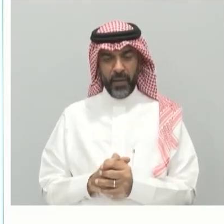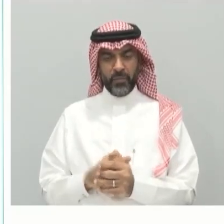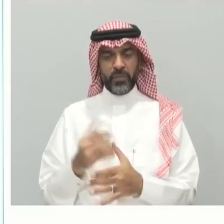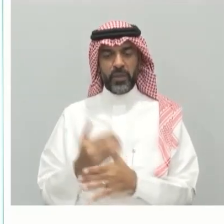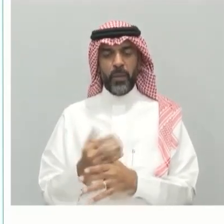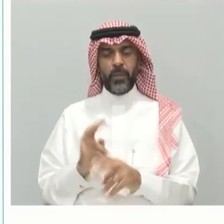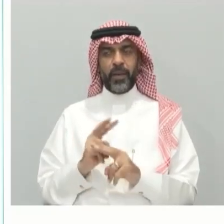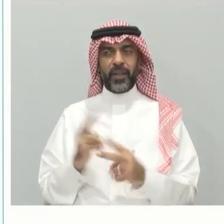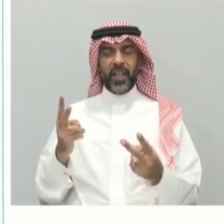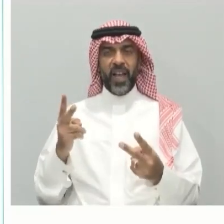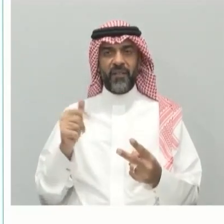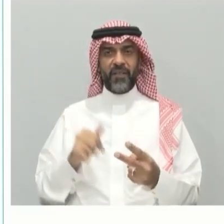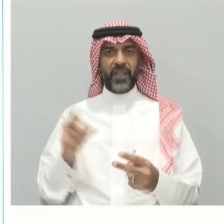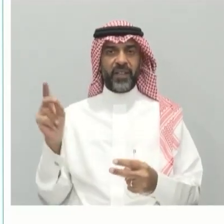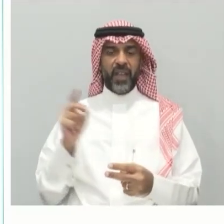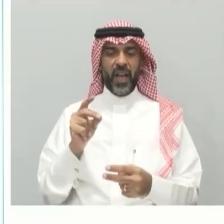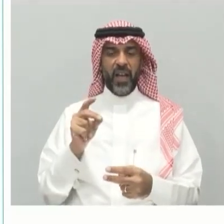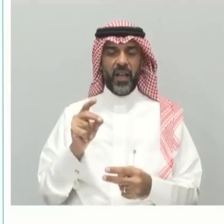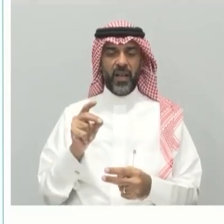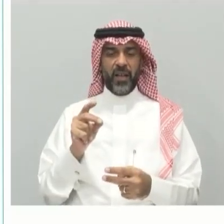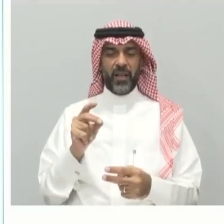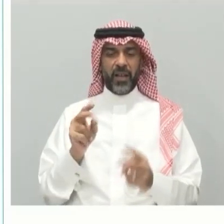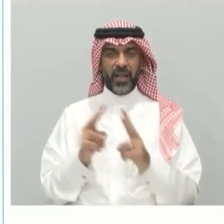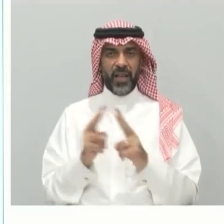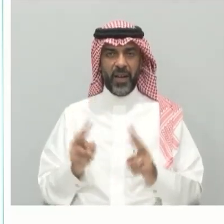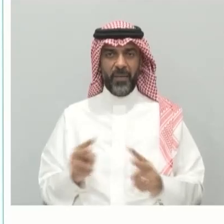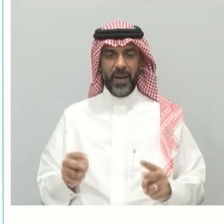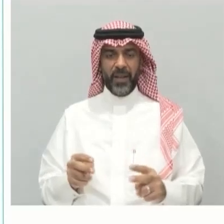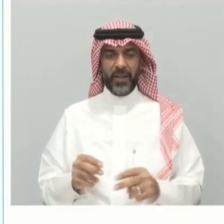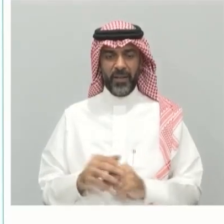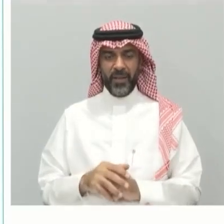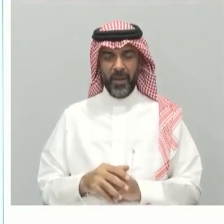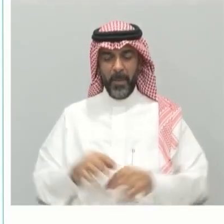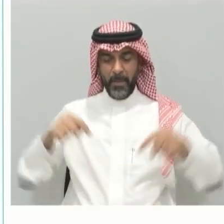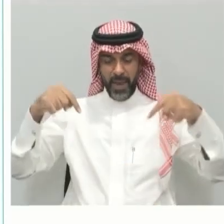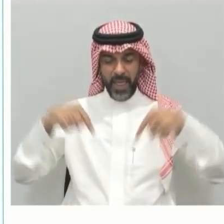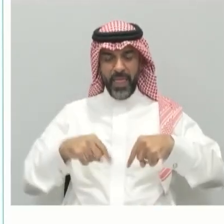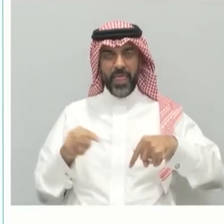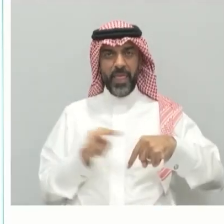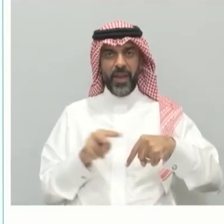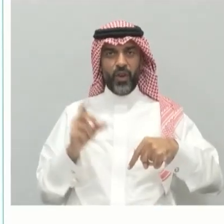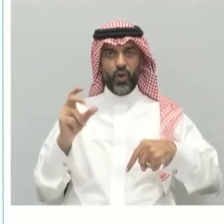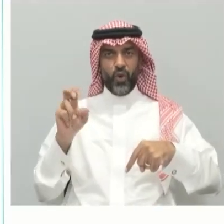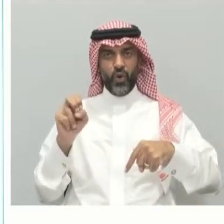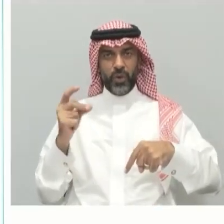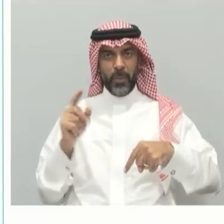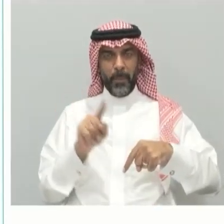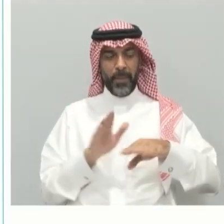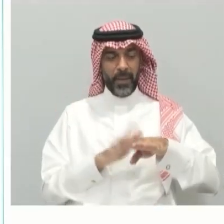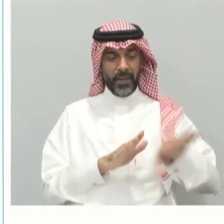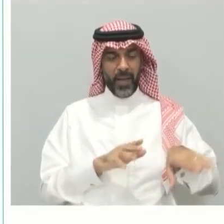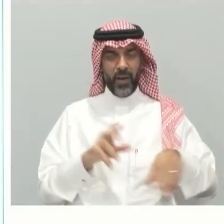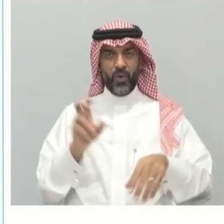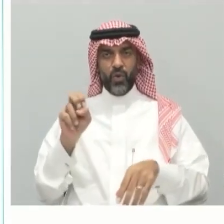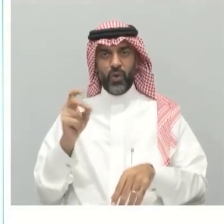الاختلاف في طاقه الوضع الكهربائيه بين القطبين اللي هو بواسطه فرق الجهد بين مين بين القطب الانود وقطب